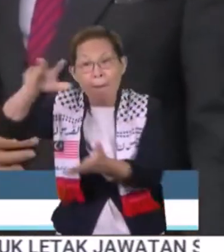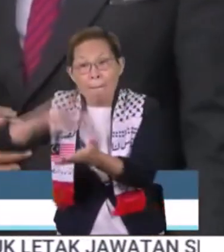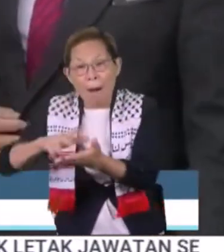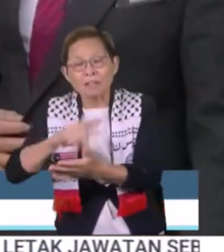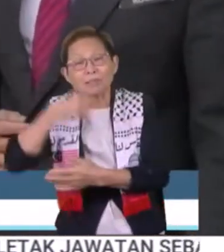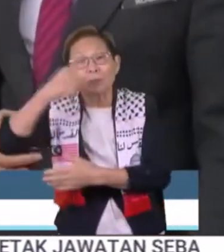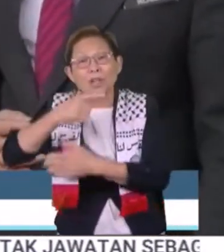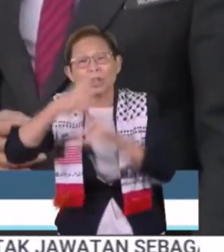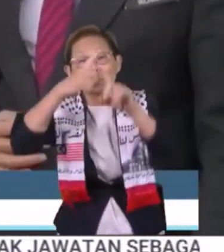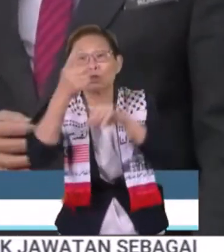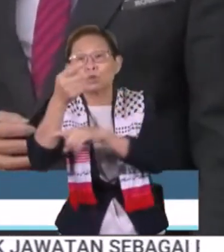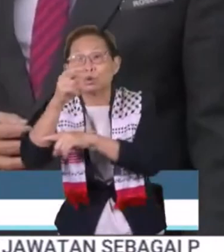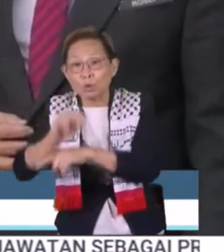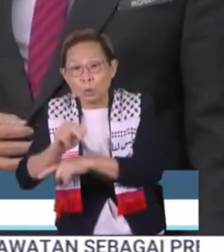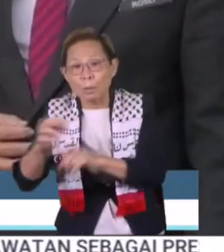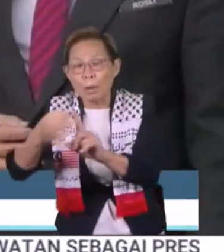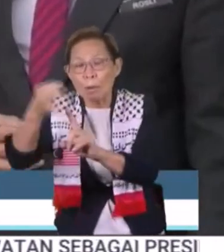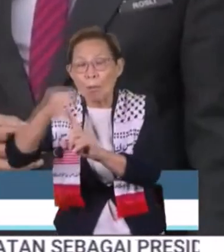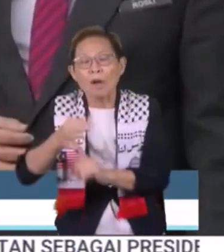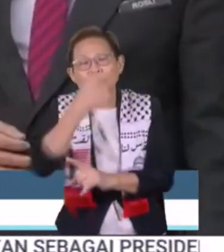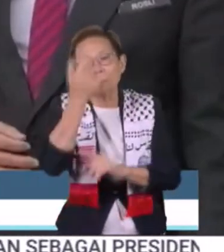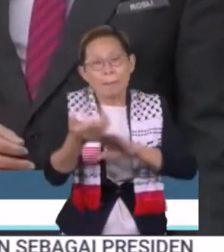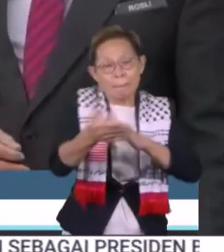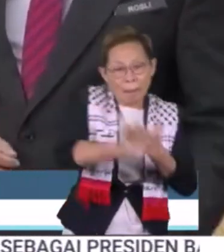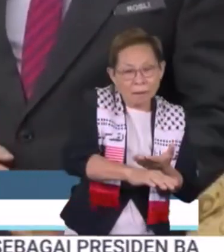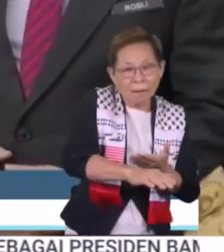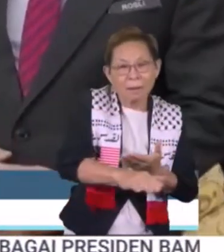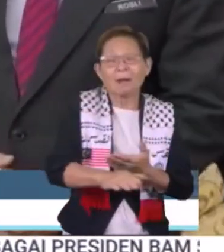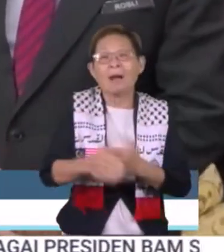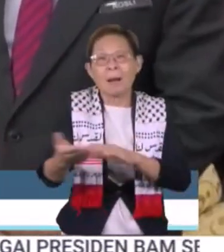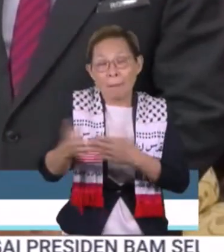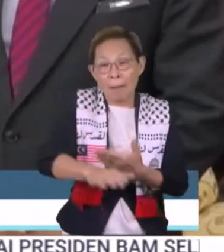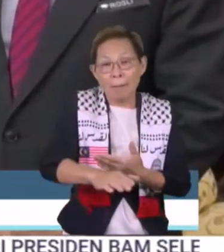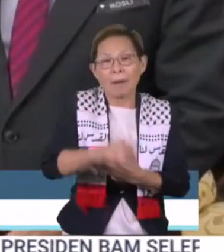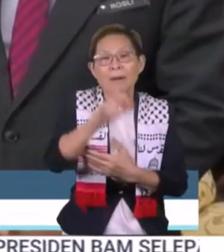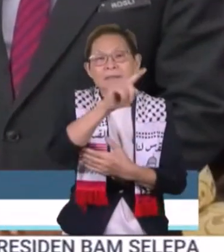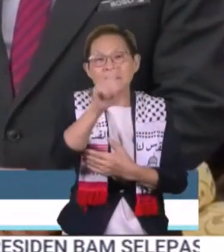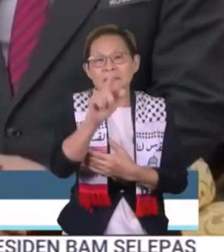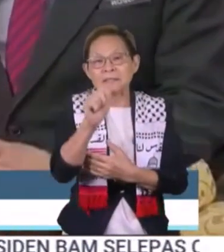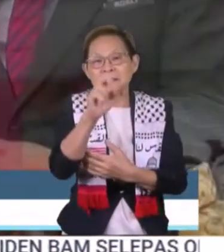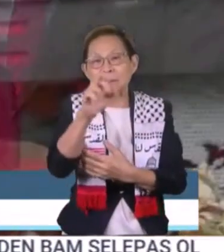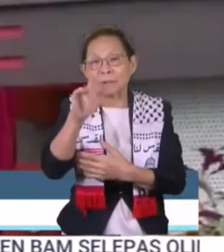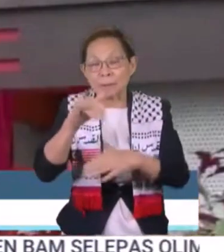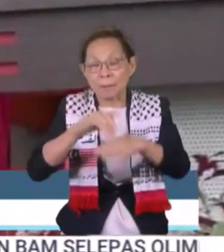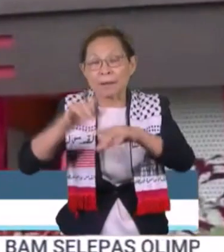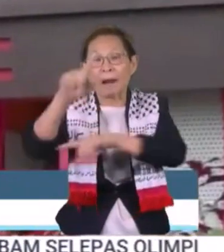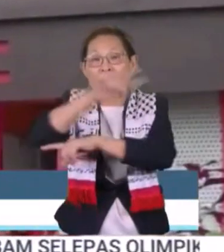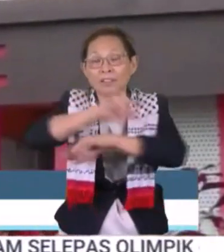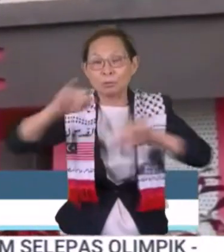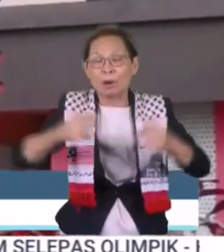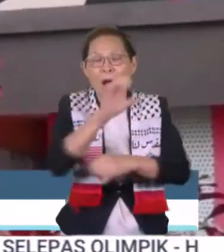Pinang. Kekosongan kerusi Dun Sungai Bakap susulan kematian penyandangnya Nur Zamri Latif Jumaat lepas.